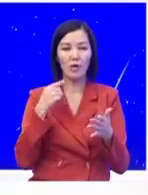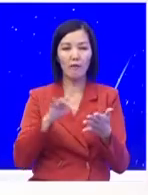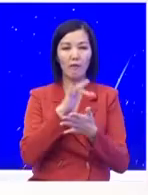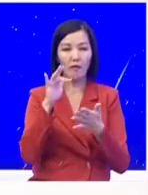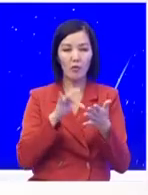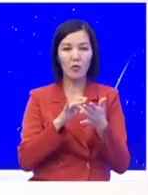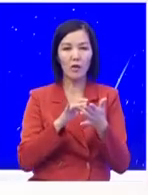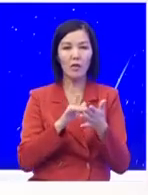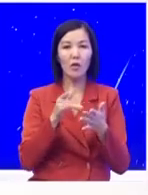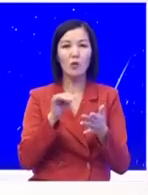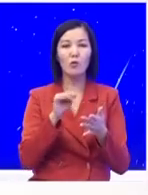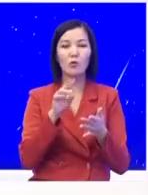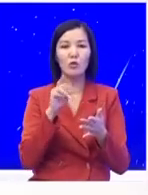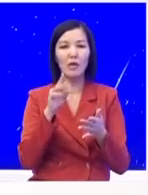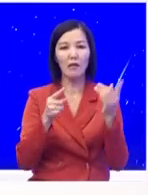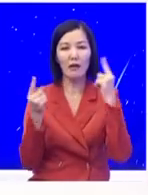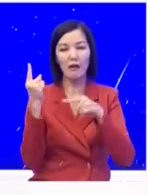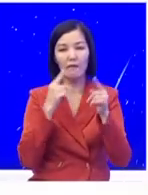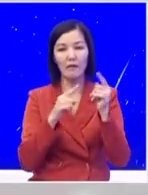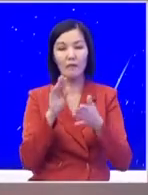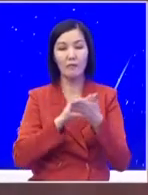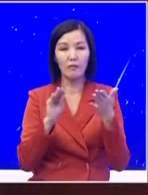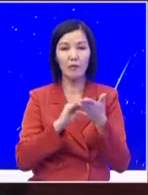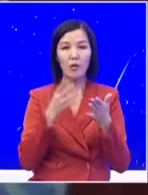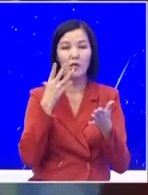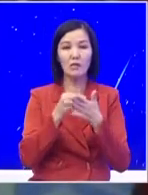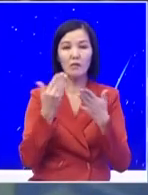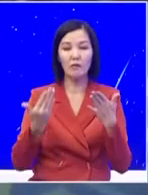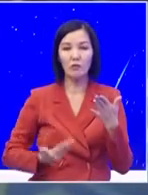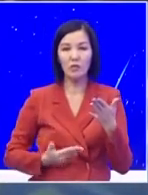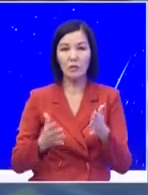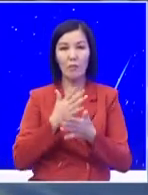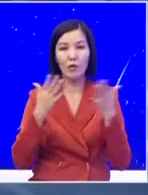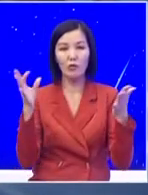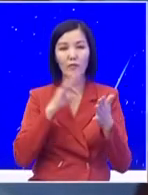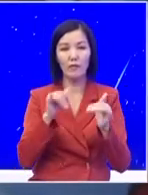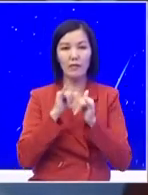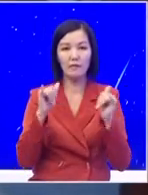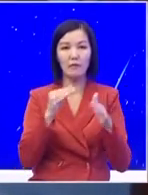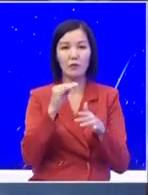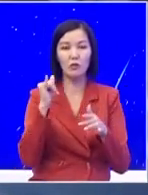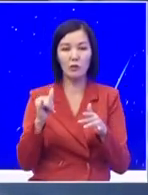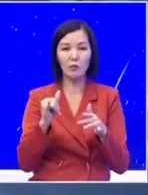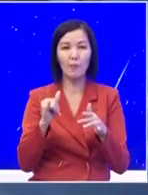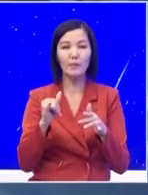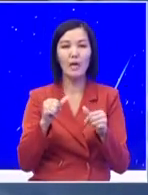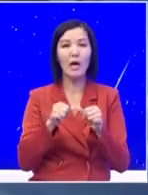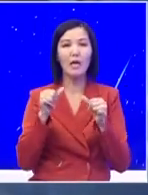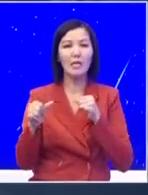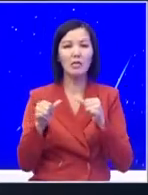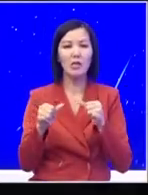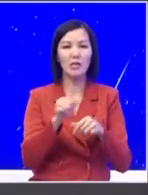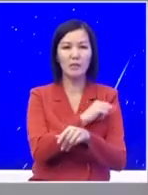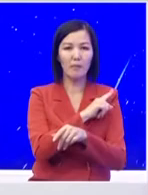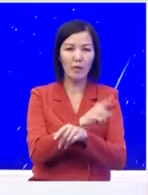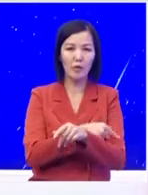Говоря о Гульжиан Сулейменовой, автор поста отметил, что за свою жизнь она успела внести большой вклад в развитие края ЖТСУ, отличалась благородным характером